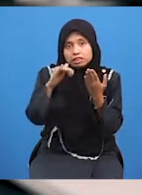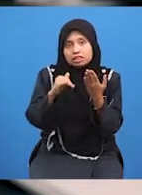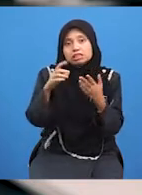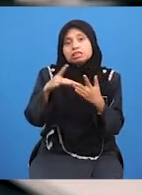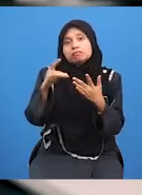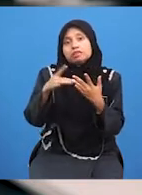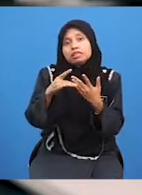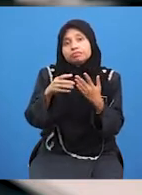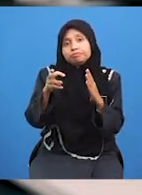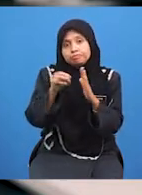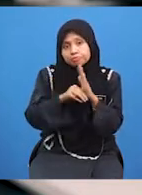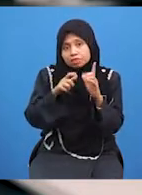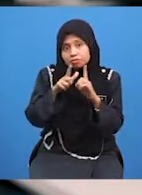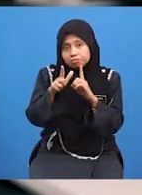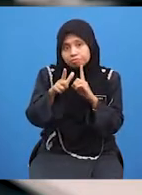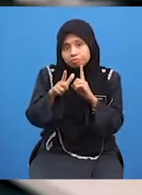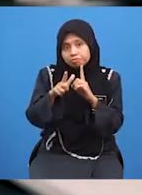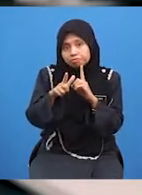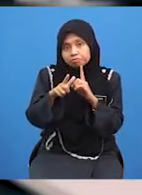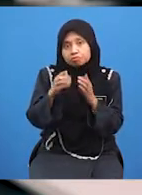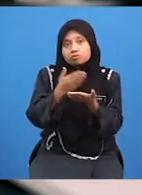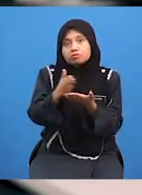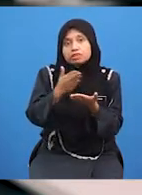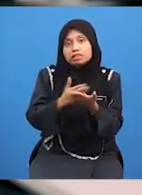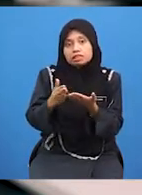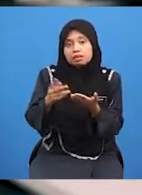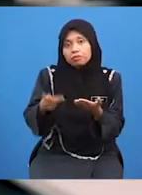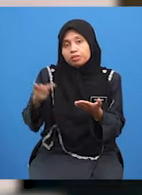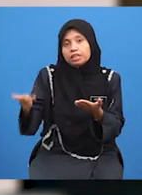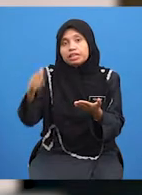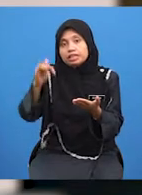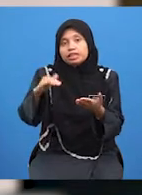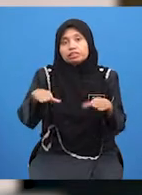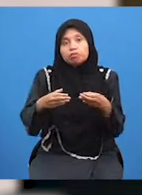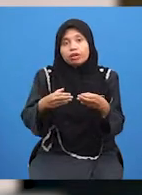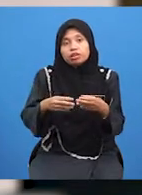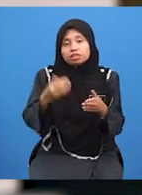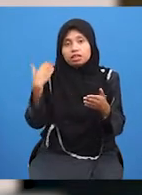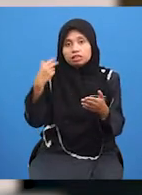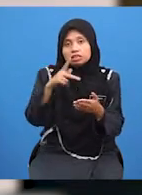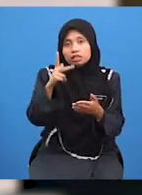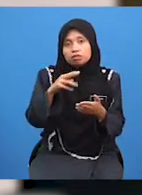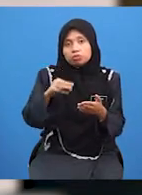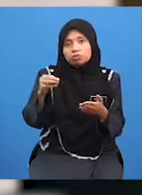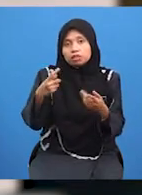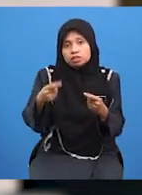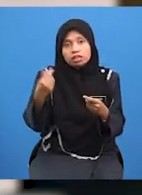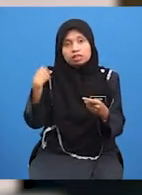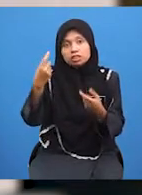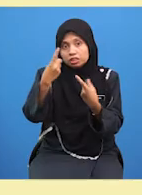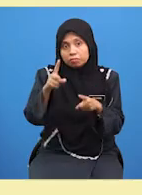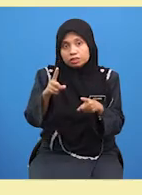dipilih melalui komponen produk yang akan dihasilkan. Apakah murid-murid telah memperolehi